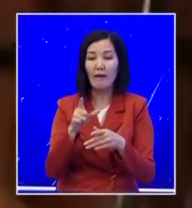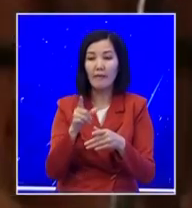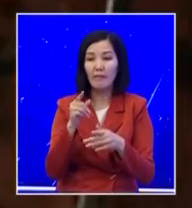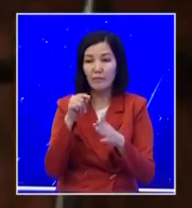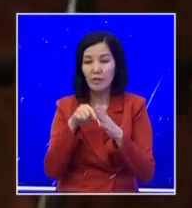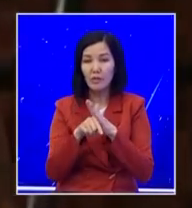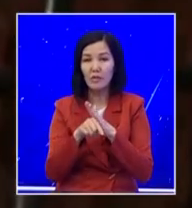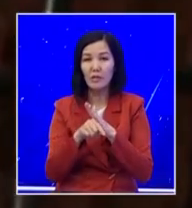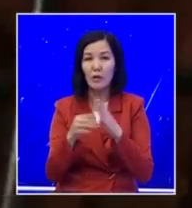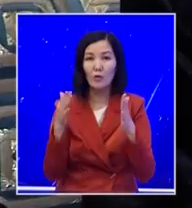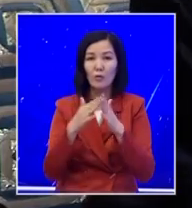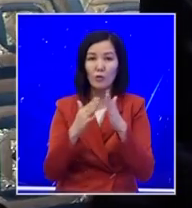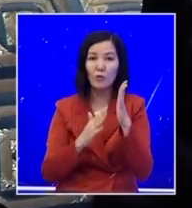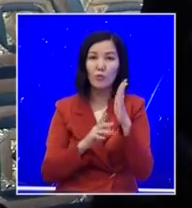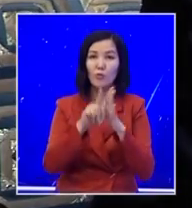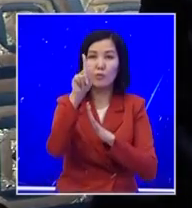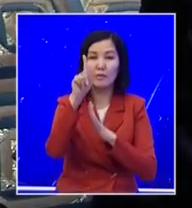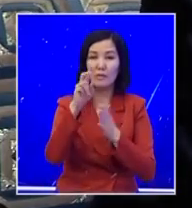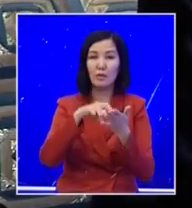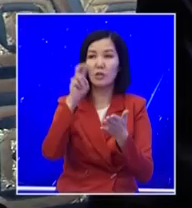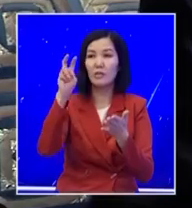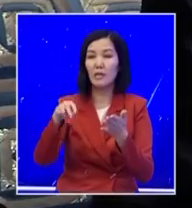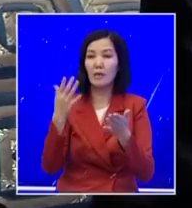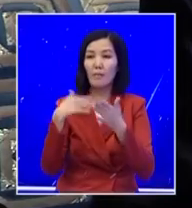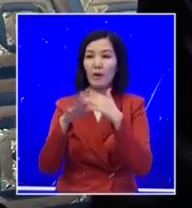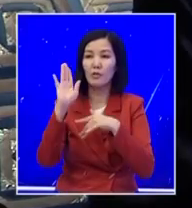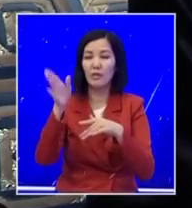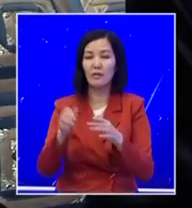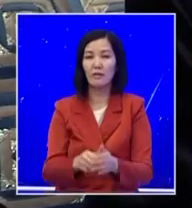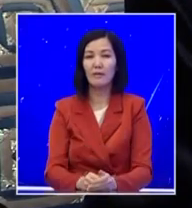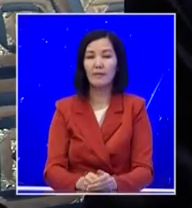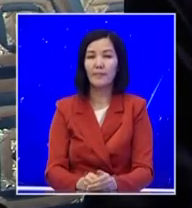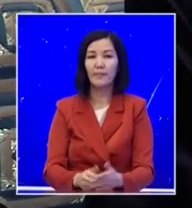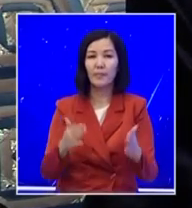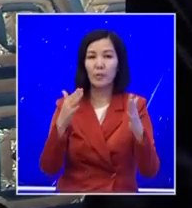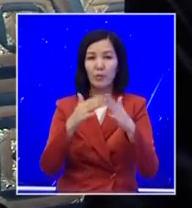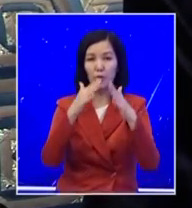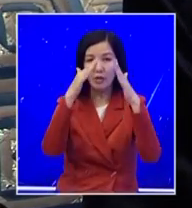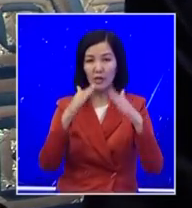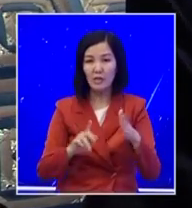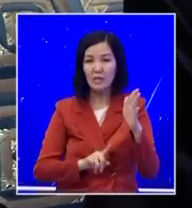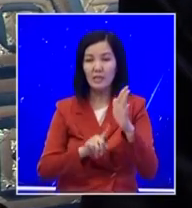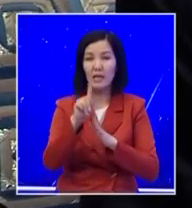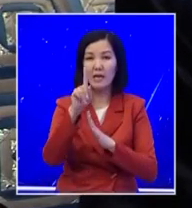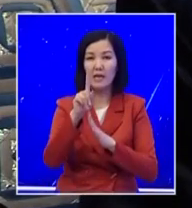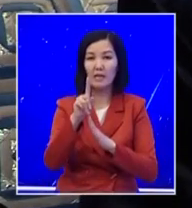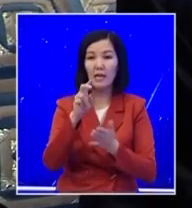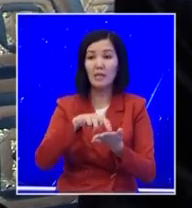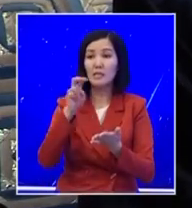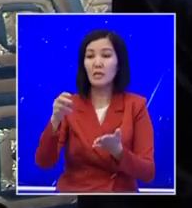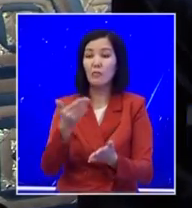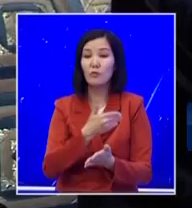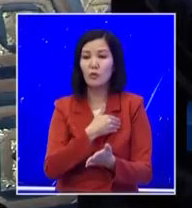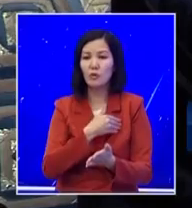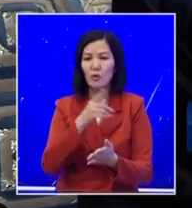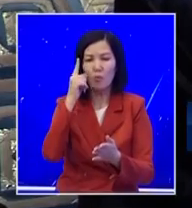үй төбесінен шығады. Жаңағы үйдің үстіне шығады. Содан енді секіріп түсейін десе, енді